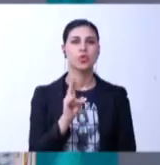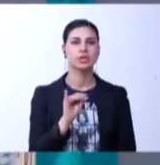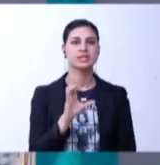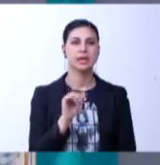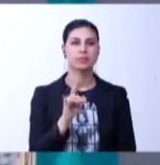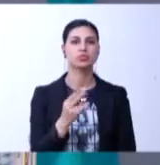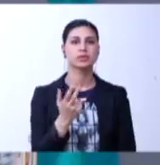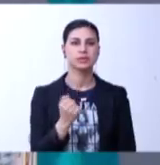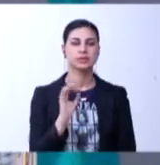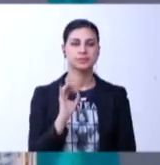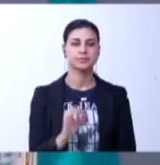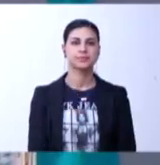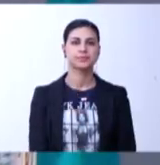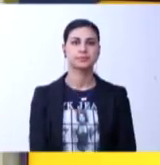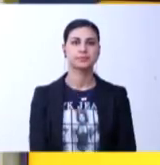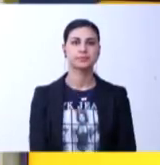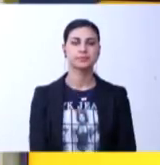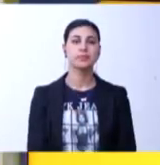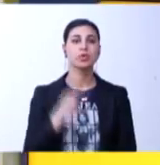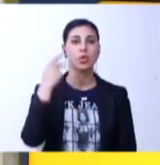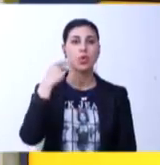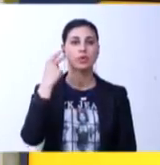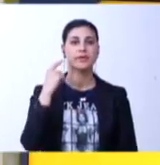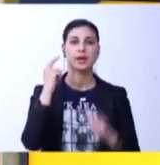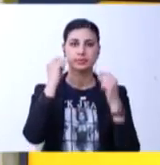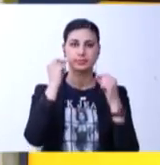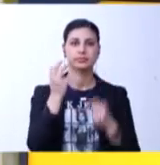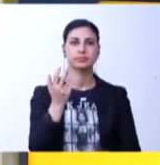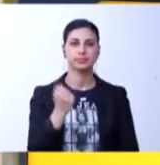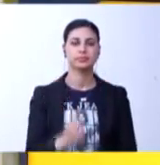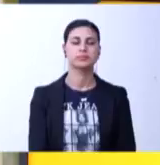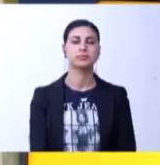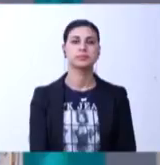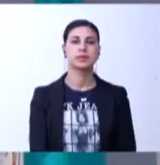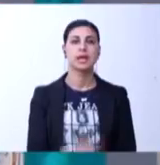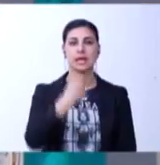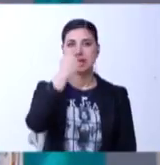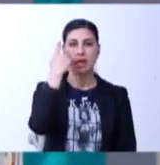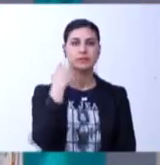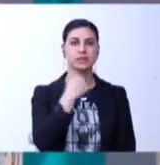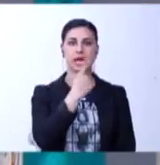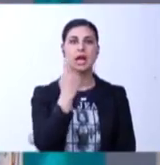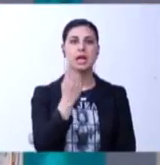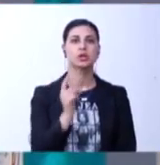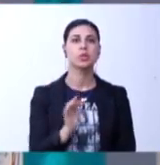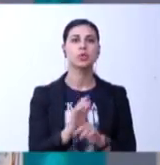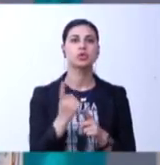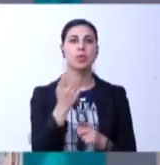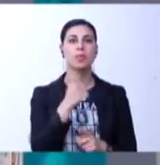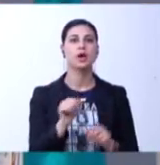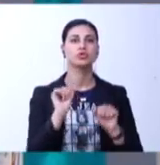სახსრითია. აი ამ ორი სახსრით არის ეს უზრუნველყოფილი. კი, აღნიშნება, რომ თავის ქალის ერთადერთი მოძრავი ძვალი არის ქვედა